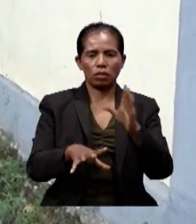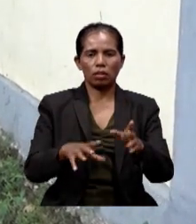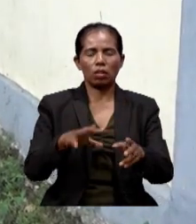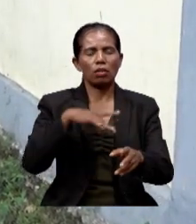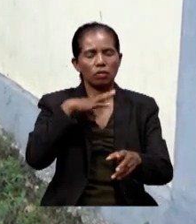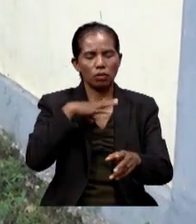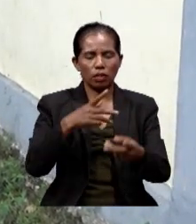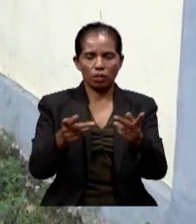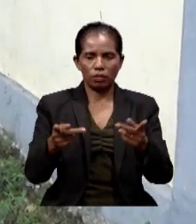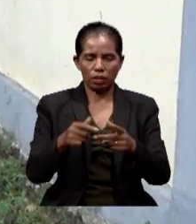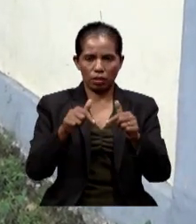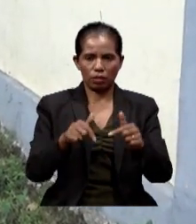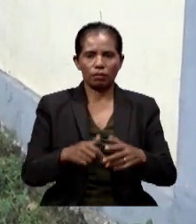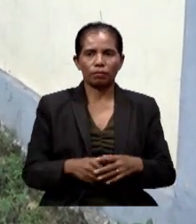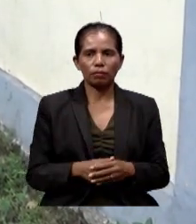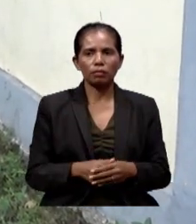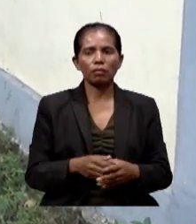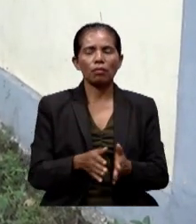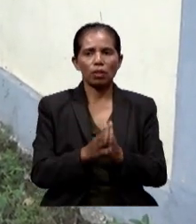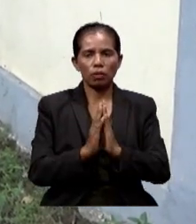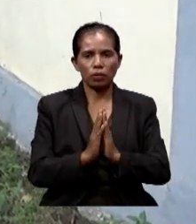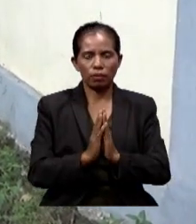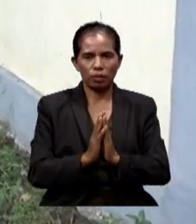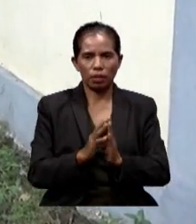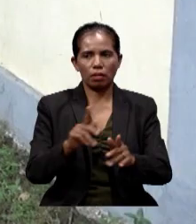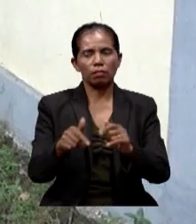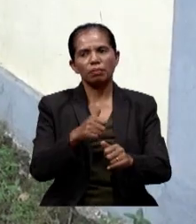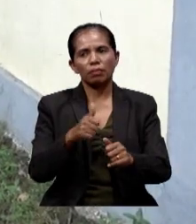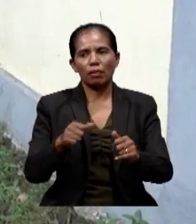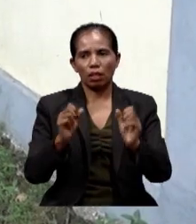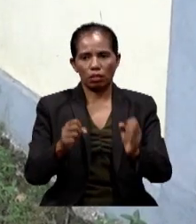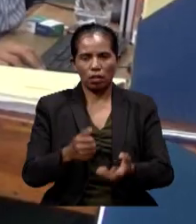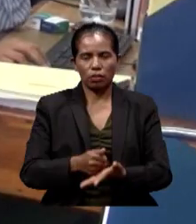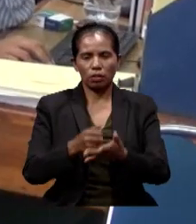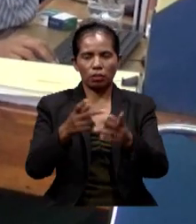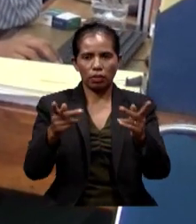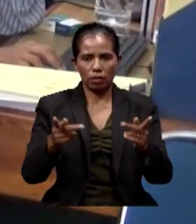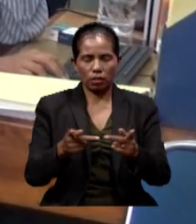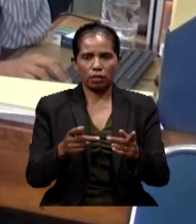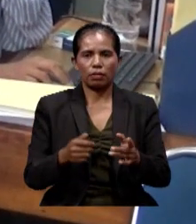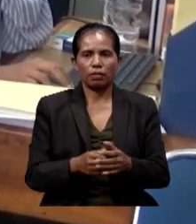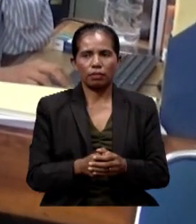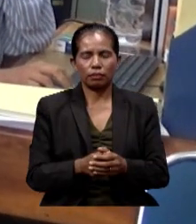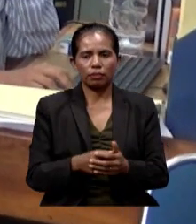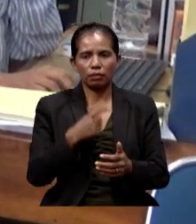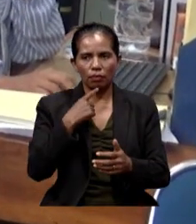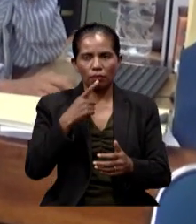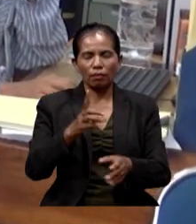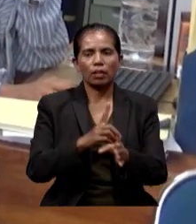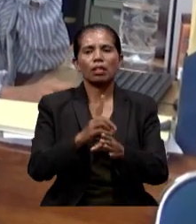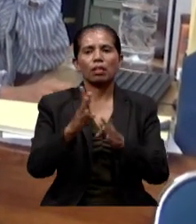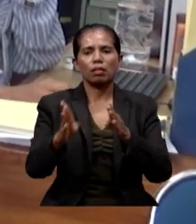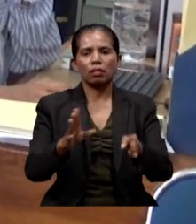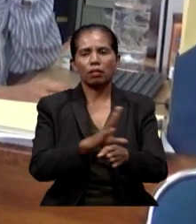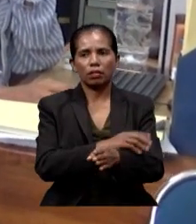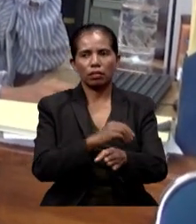ini ya sampane Bekari kusuba kompetente bele tamatamba lisi ya fatin dene. Hatamba preocupação ne diretor